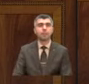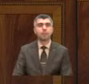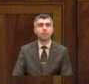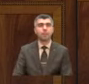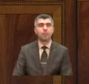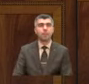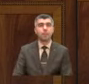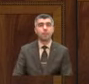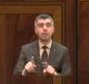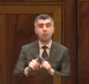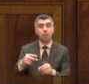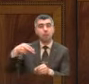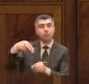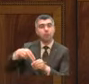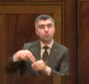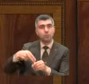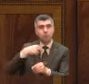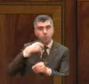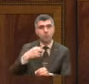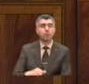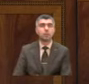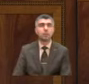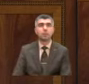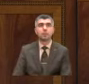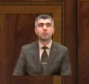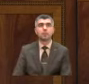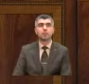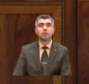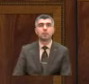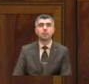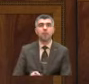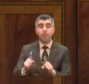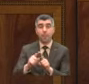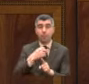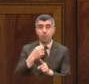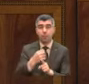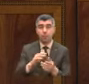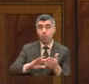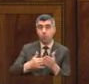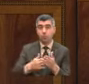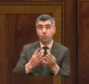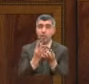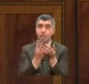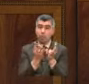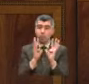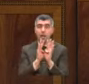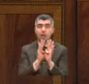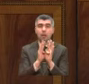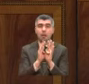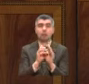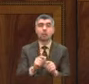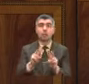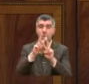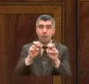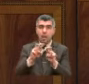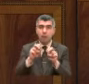فيما يتعلق بالمحروقات، هذا اخر المحروقات، طبعا هذاك الشيء اللي جبتوه في اللجنه ديال